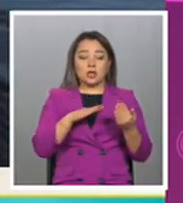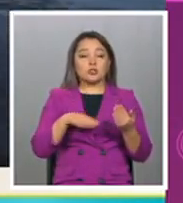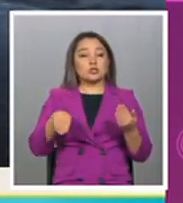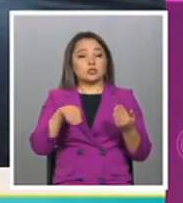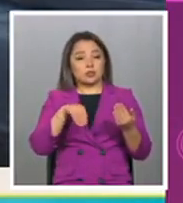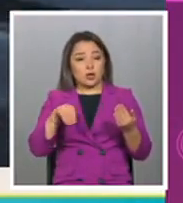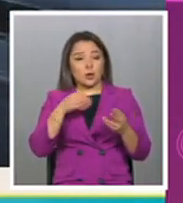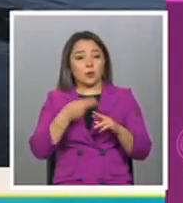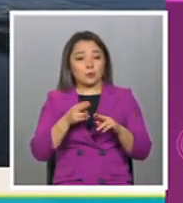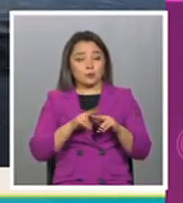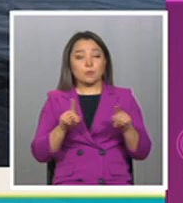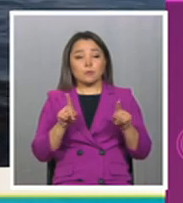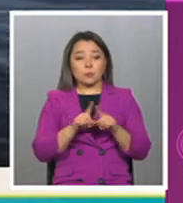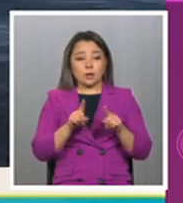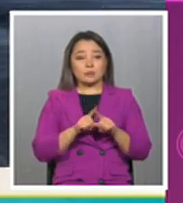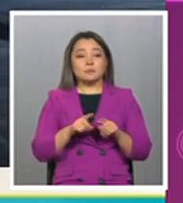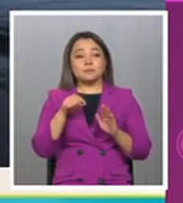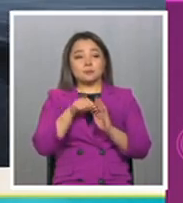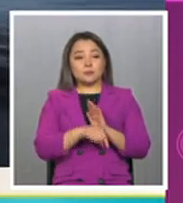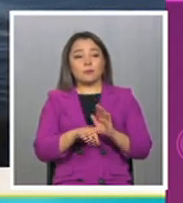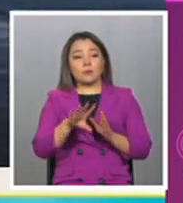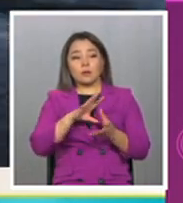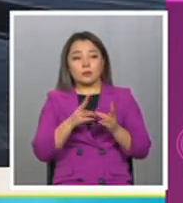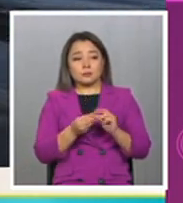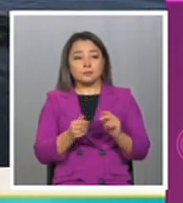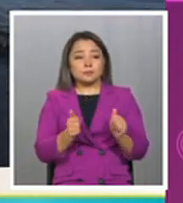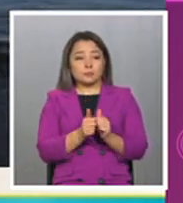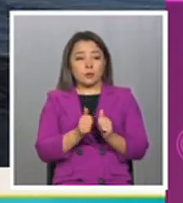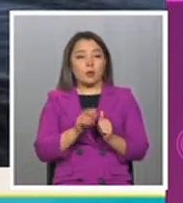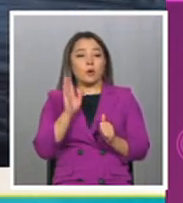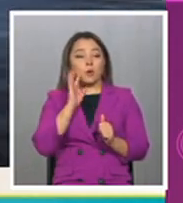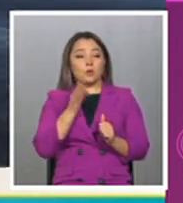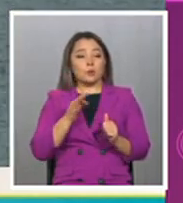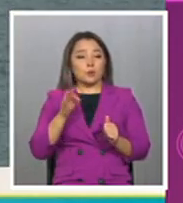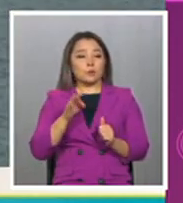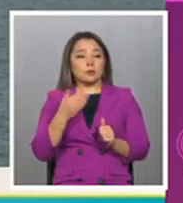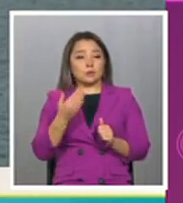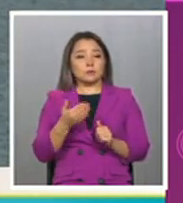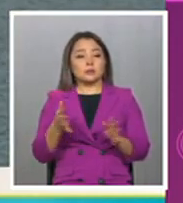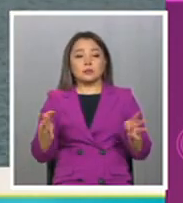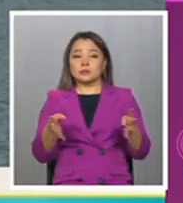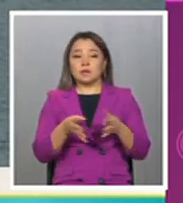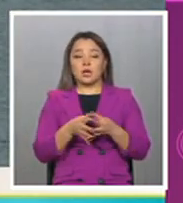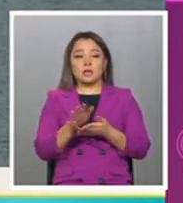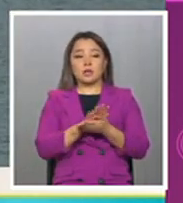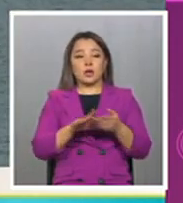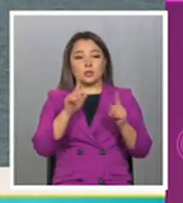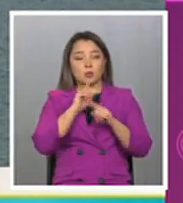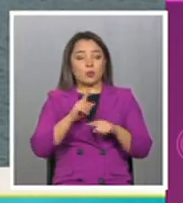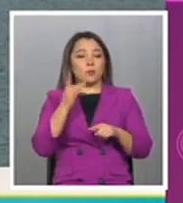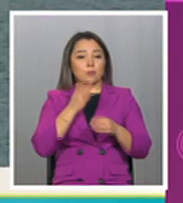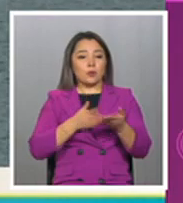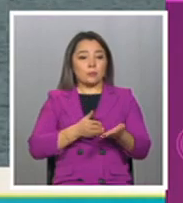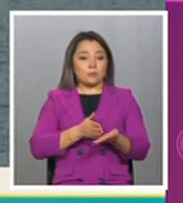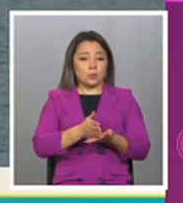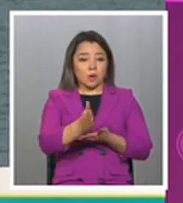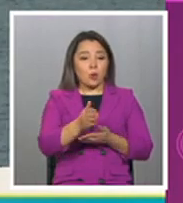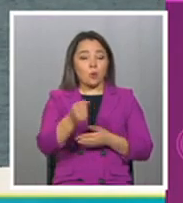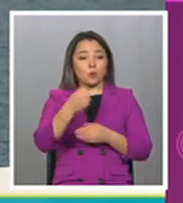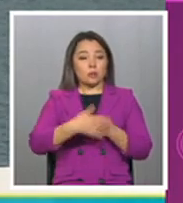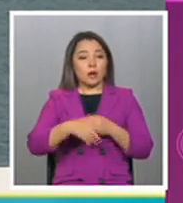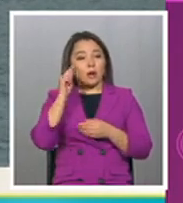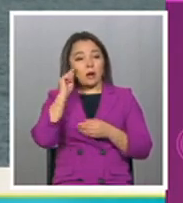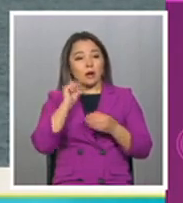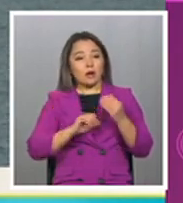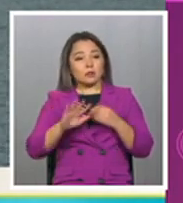Тар бұғаз бен Сар-Есік түбегінің арқасында көл суы ешқашан араласып кетпейді. Ол Орталық Азияда көлемі